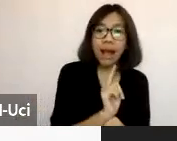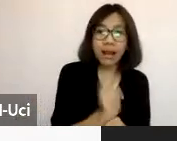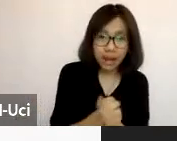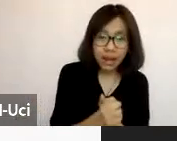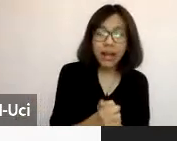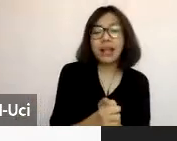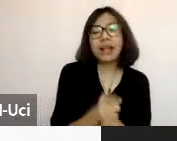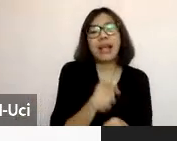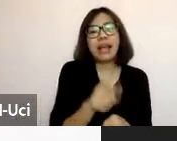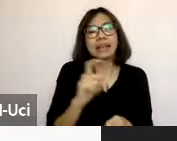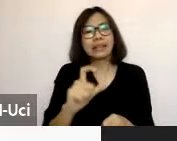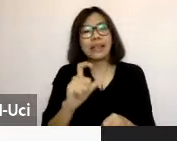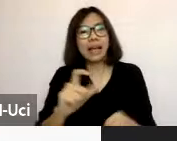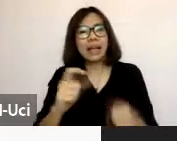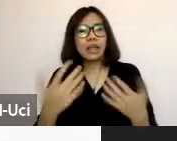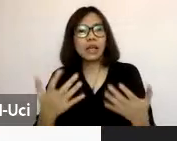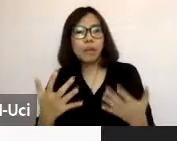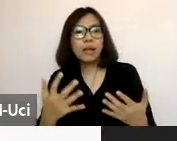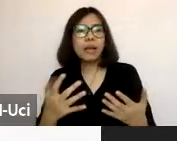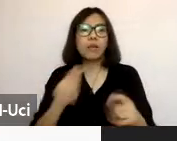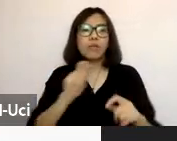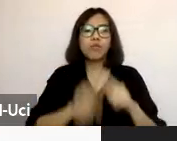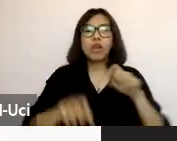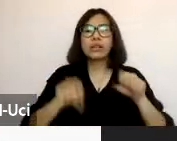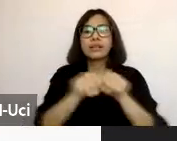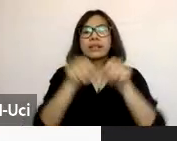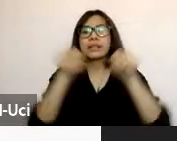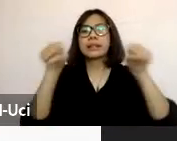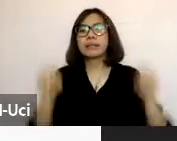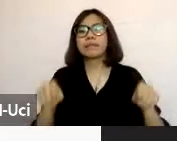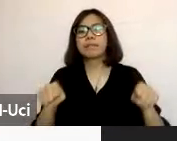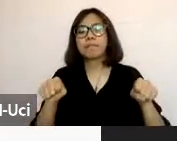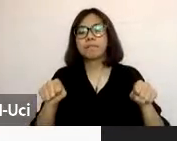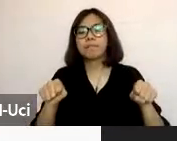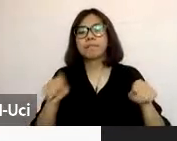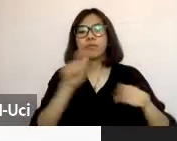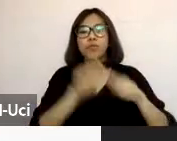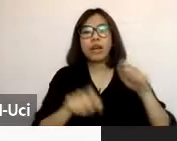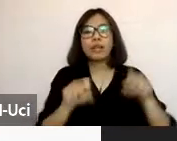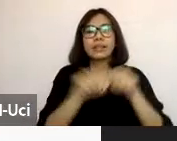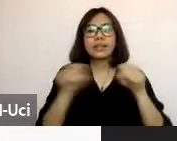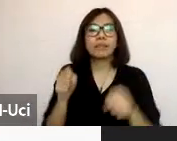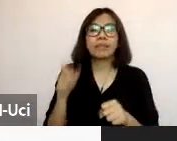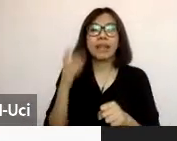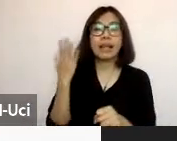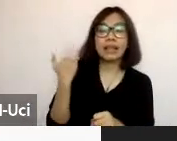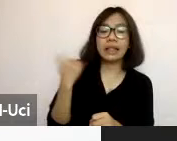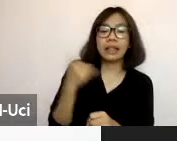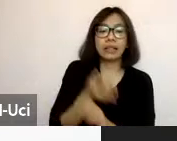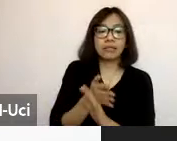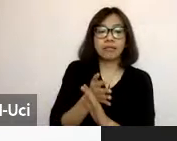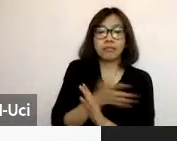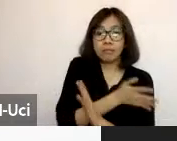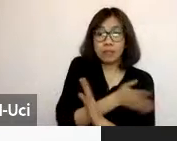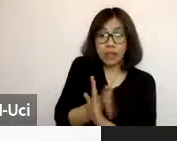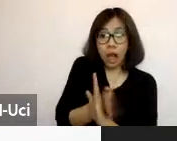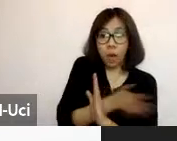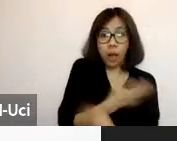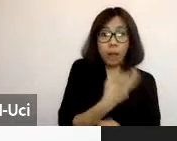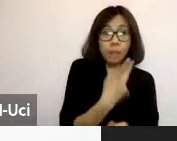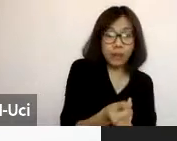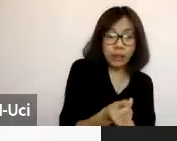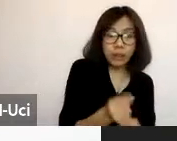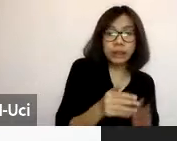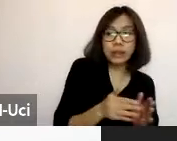membangun suatu sistem pada masa prepare shift tadi dan pos persis jadi